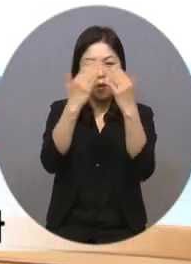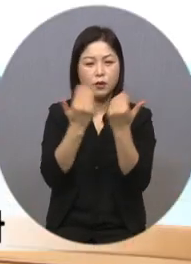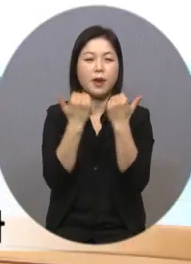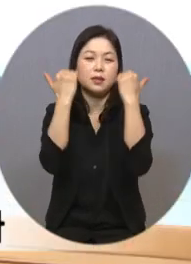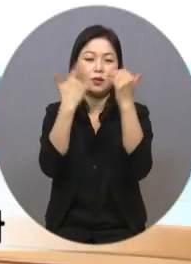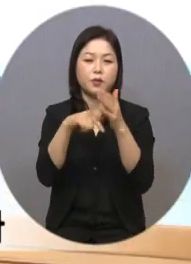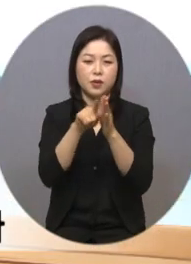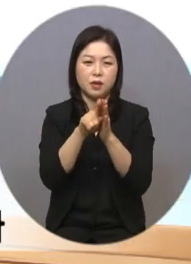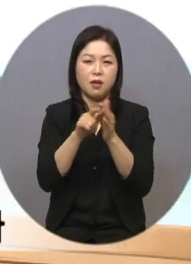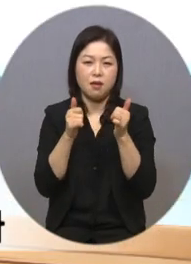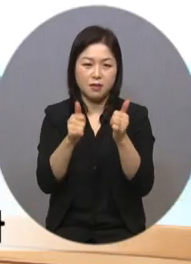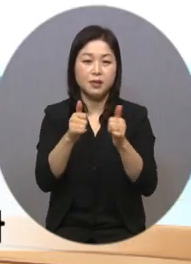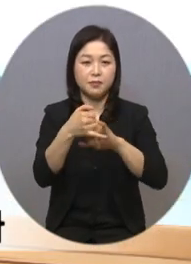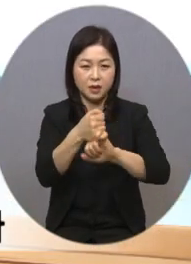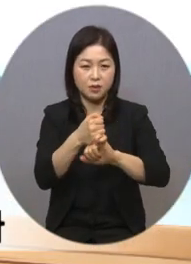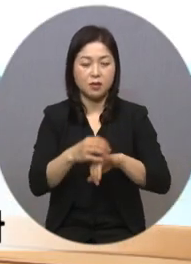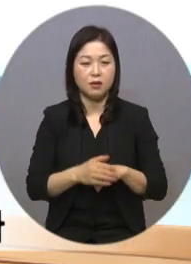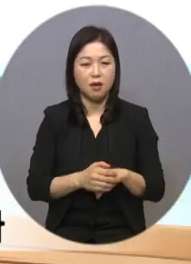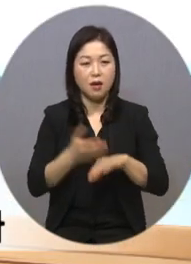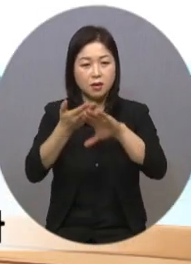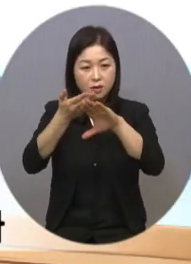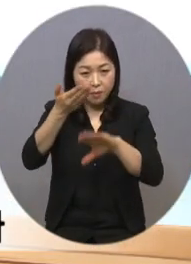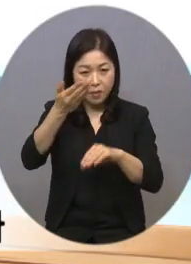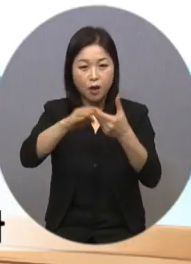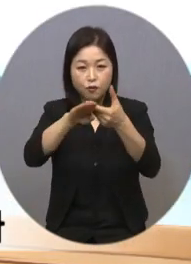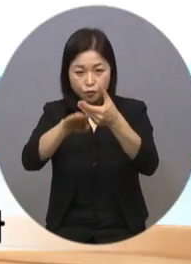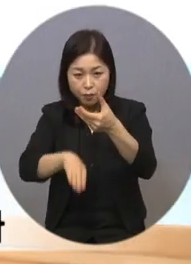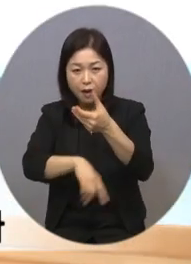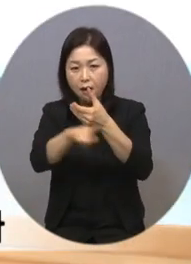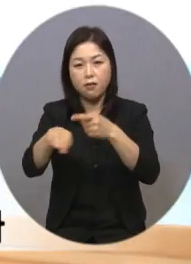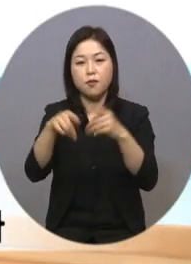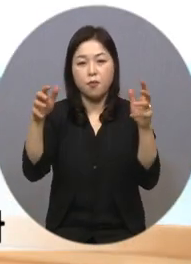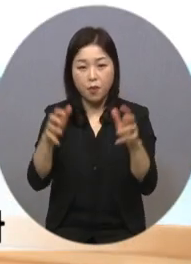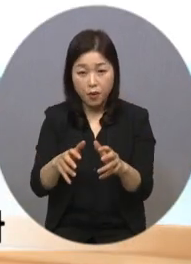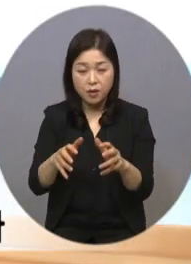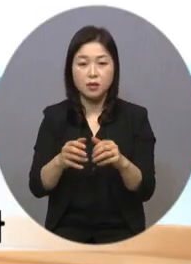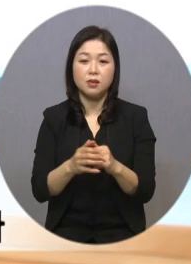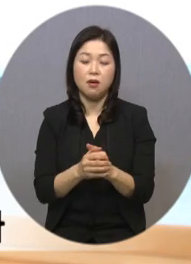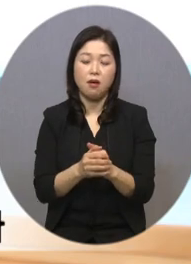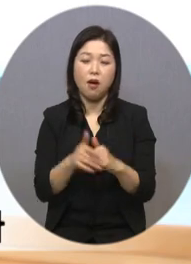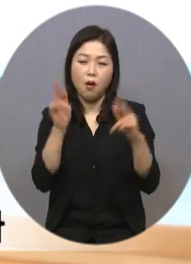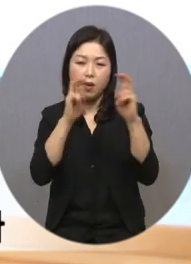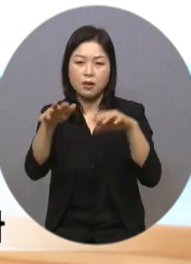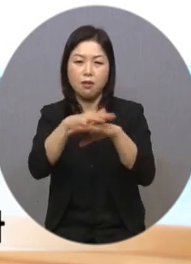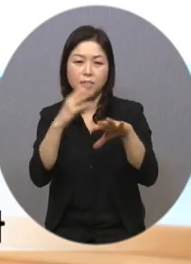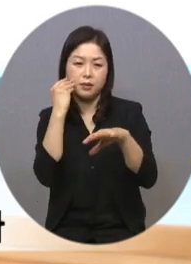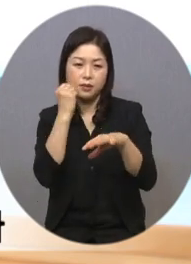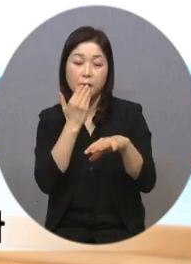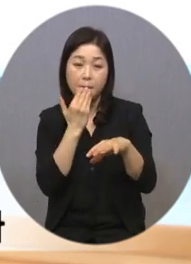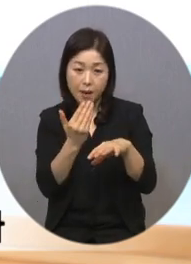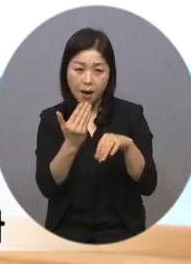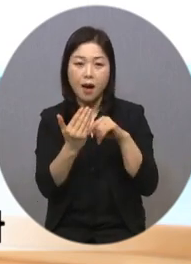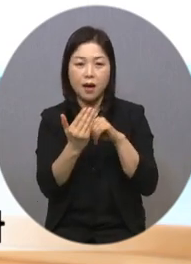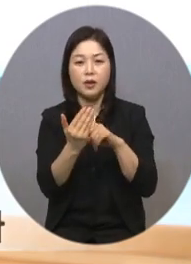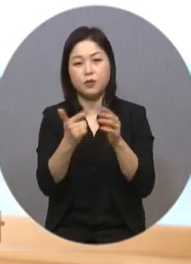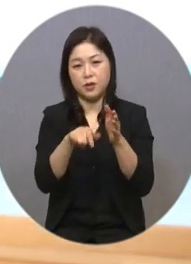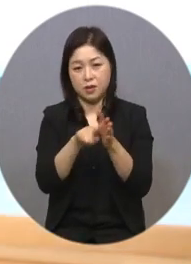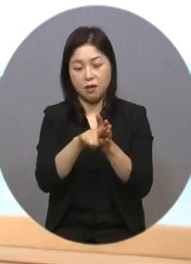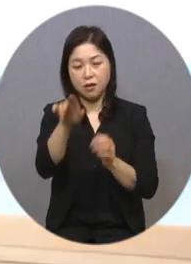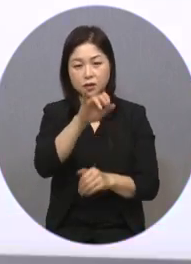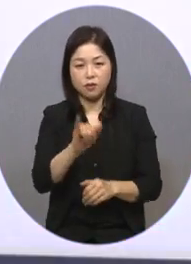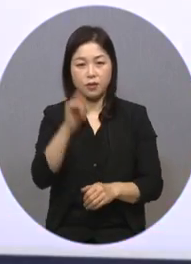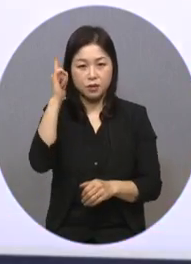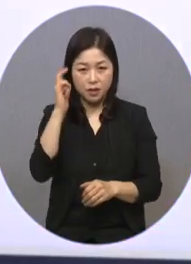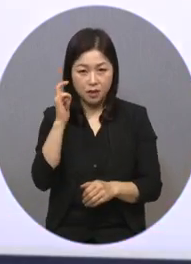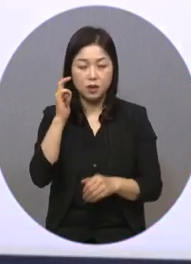뛰겠습니다. 선배 창업가, 후배 창업가들이 모여서 그들의 생태계가 원활하게 이루어질 수 있도록 만든 역할을 전국 스타트업연합회가 하려고